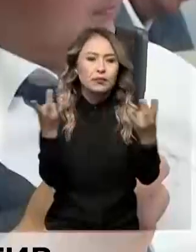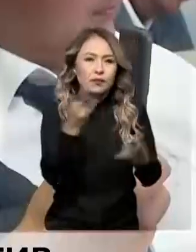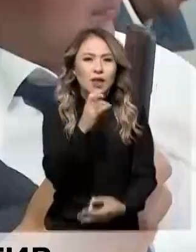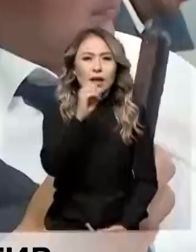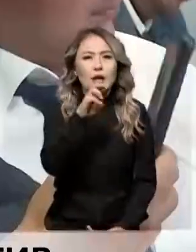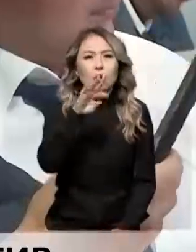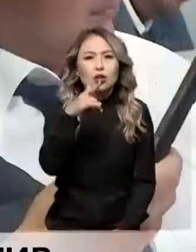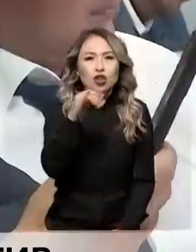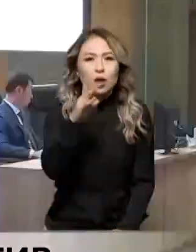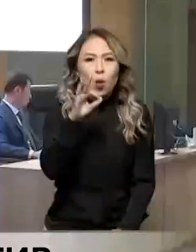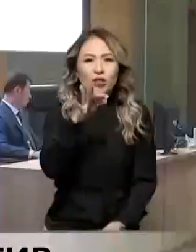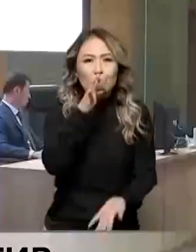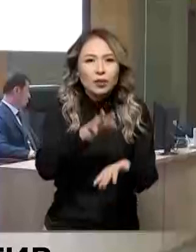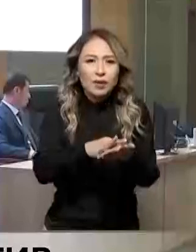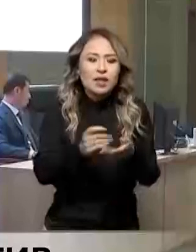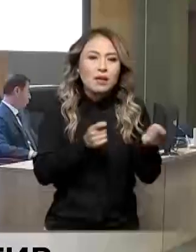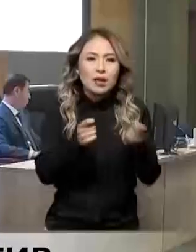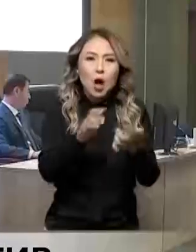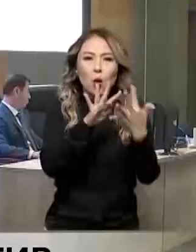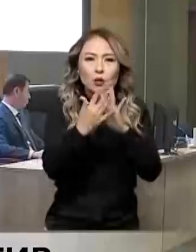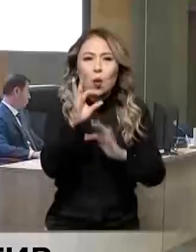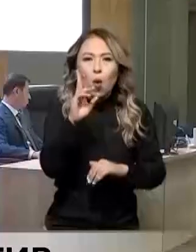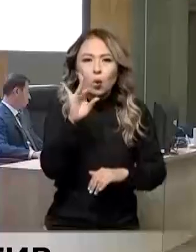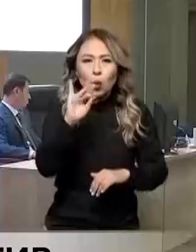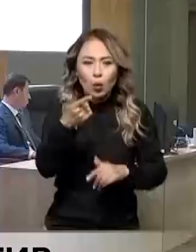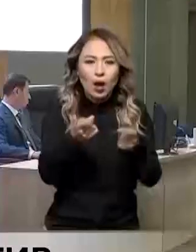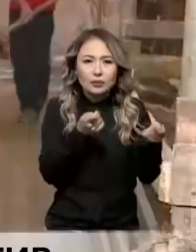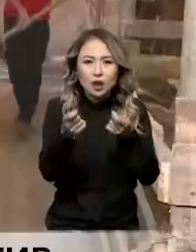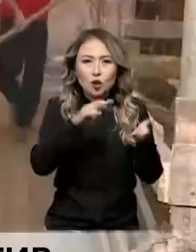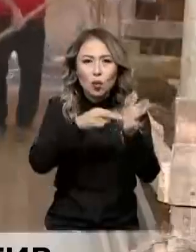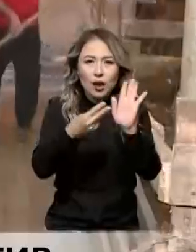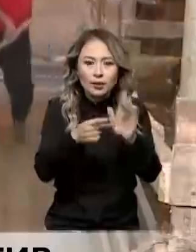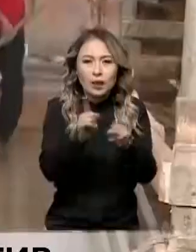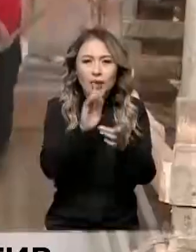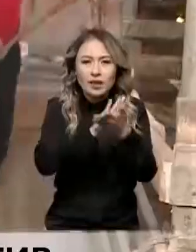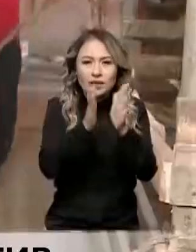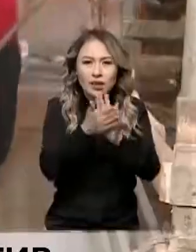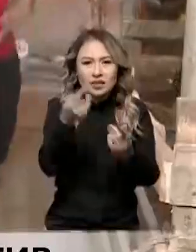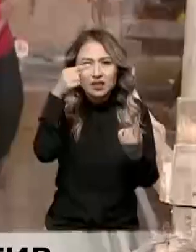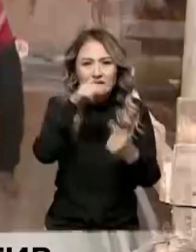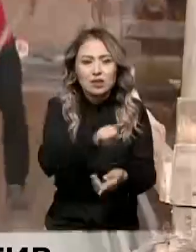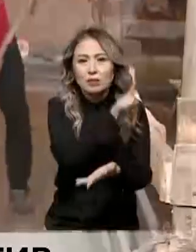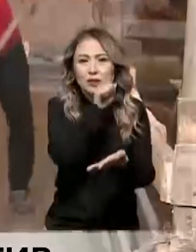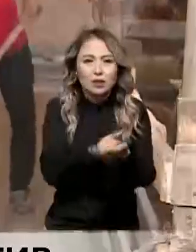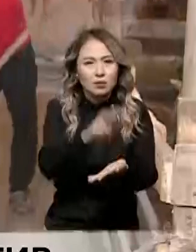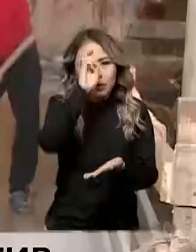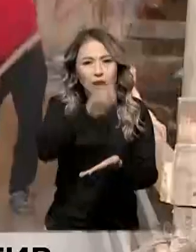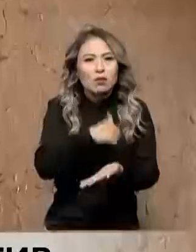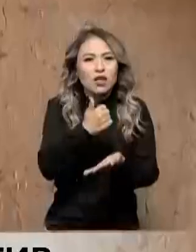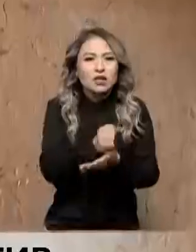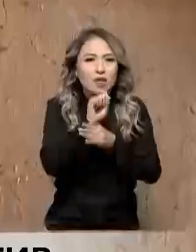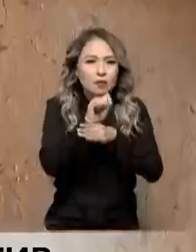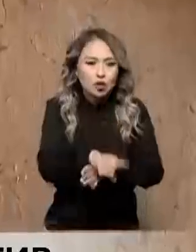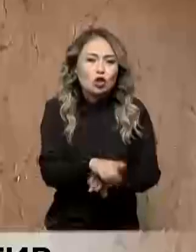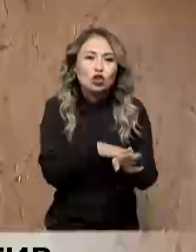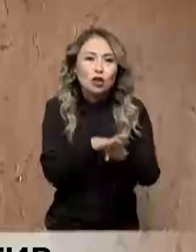тоқталды. Ералы Тоғжанов жауапты басқармалар мен ауылдық округ әкімдеріне жобаны талапқа сай іске асыруды міндеттеді. Мемлекет